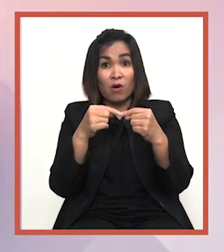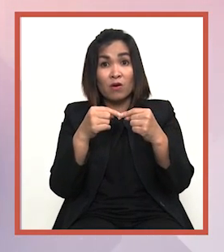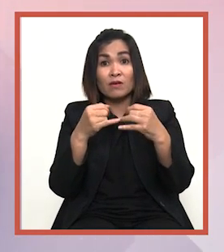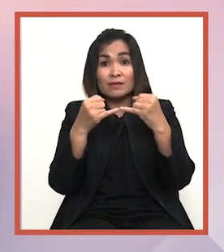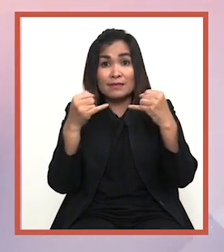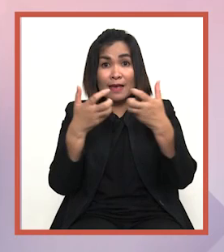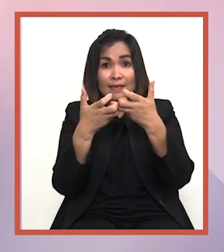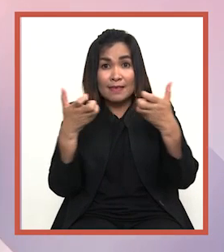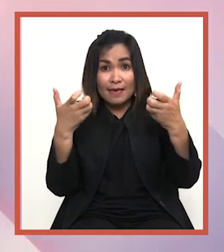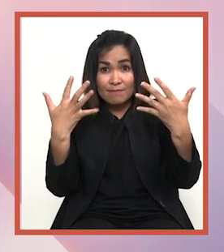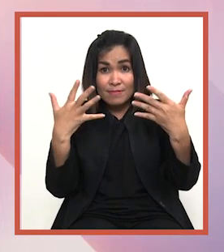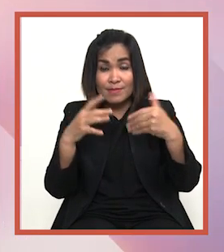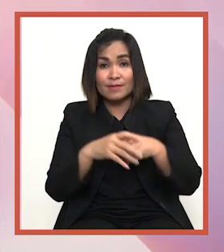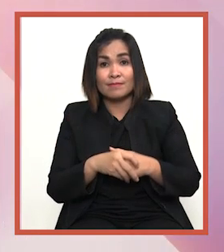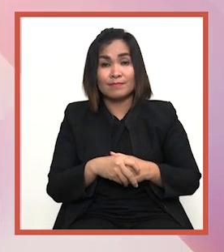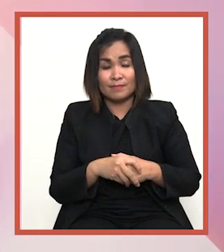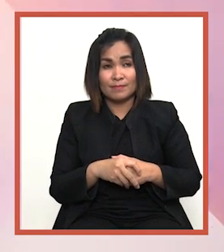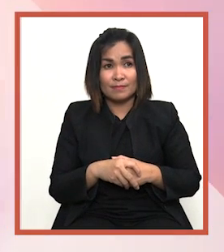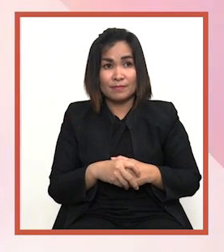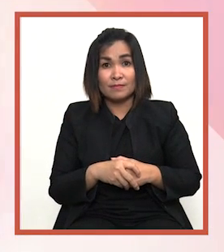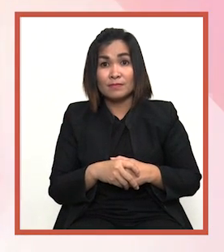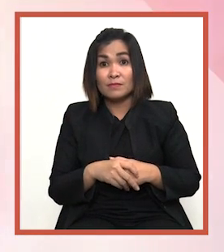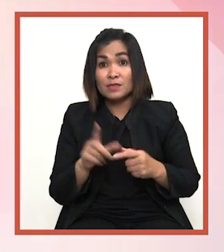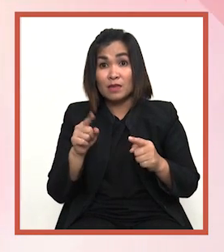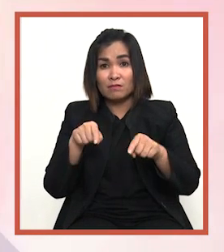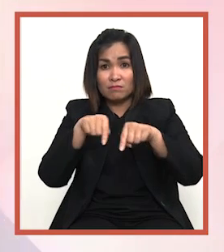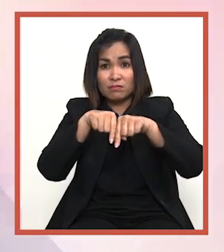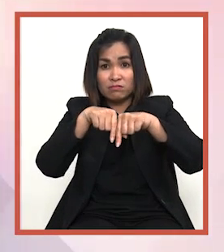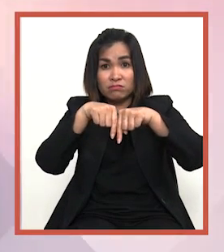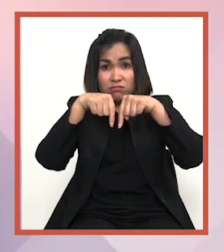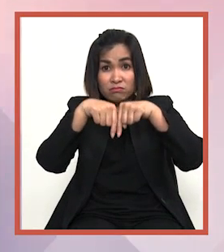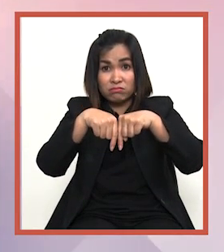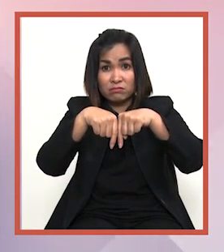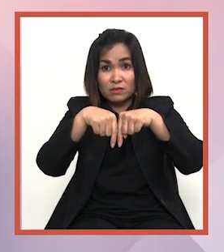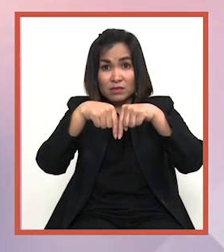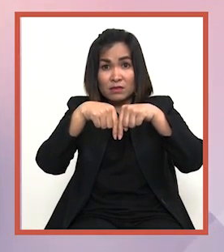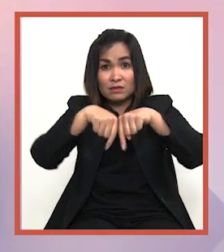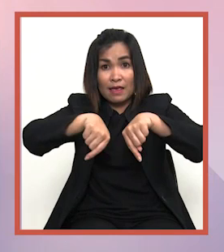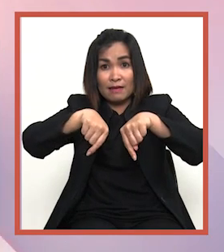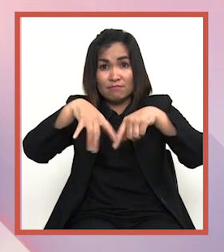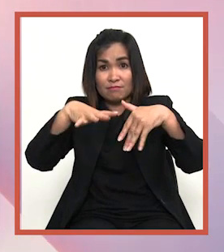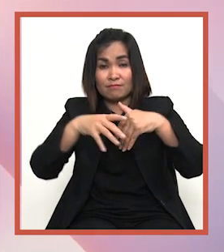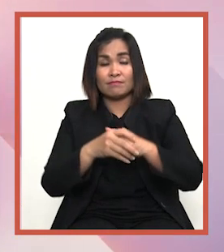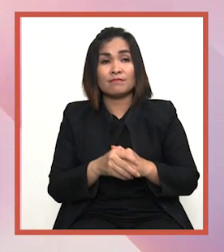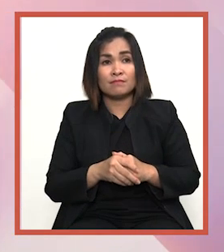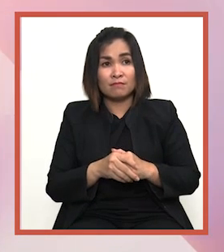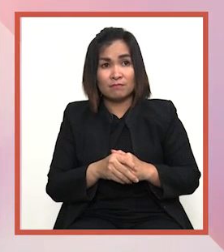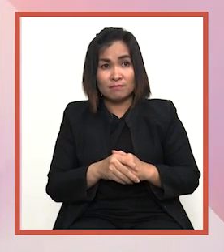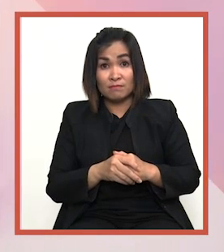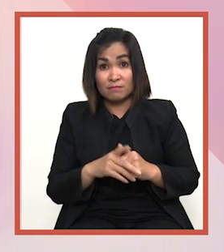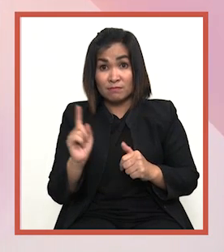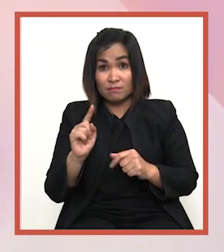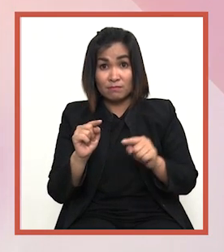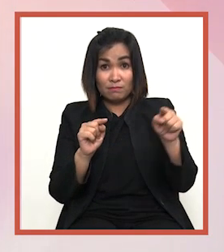นะครับจุดต่อไม่แยกสายนักเรียนลองสังเกตดูดีๆนะครับ สัญลักษณ์จุดต่อไม่แยกสายนะครับจะ